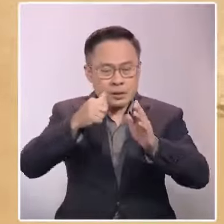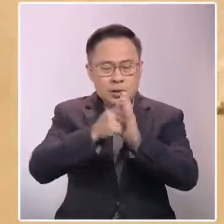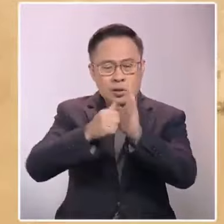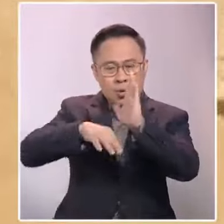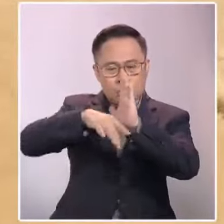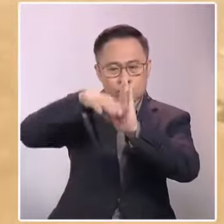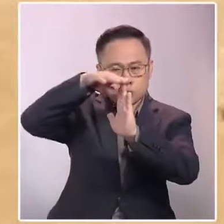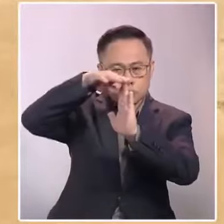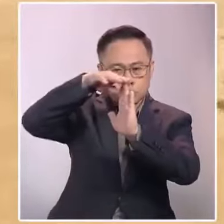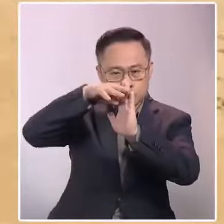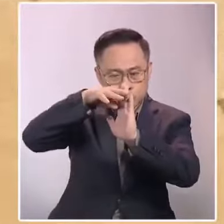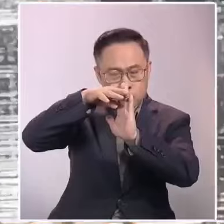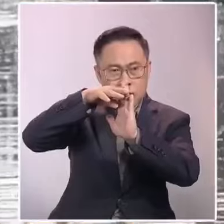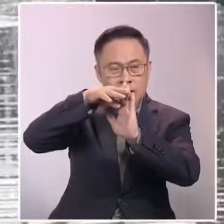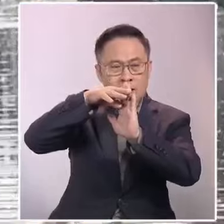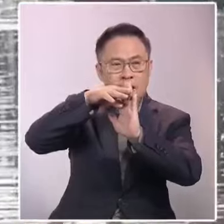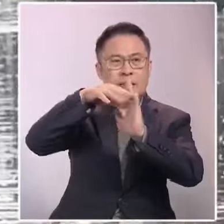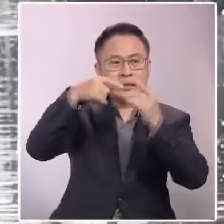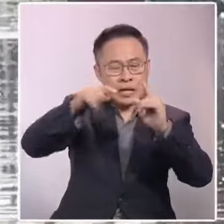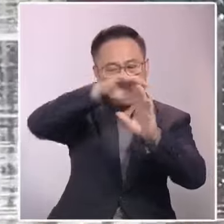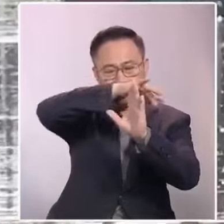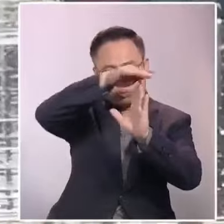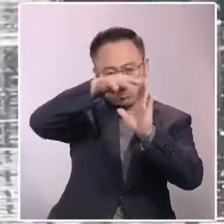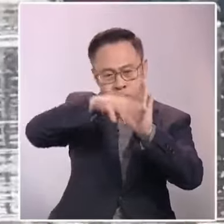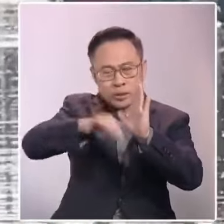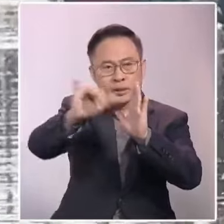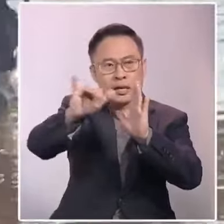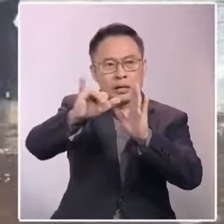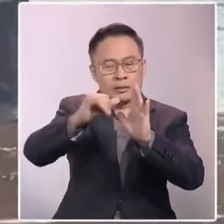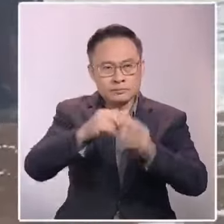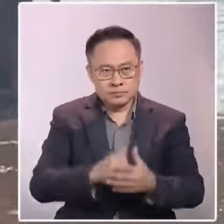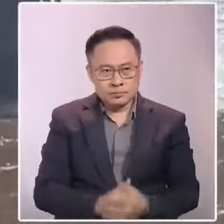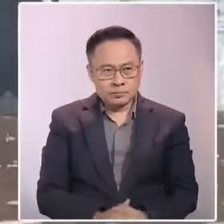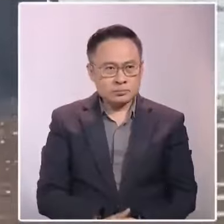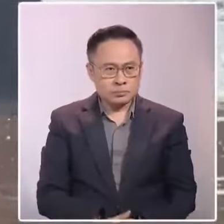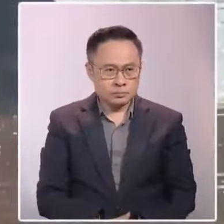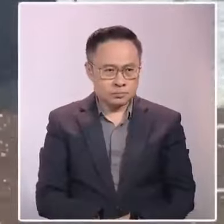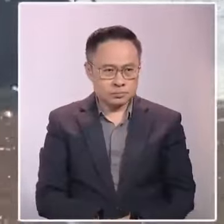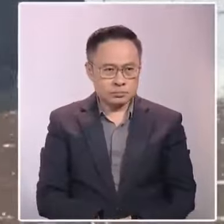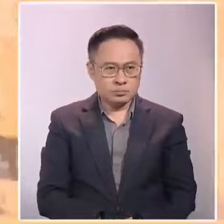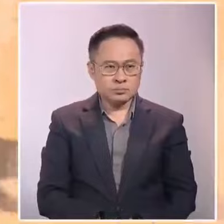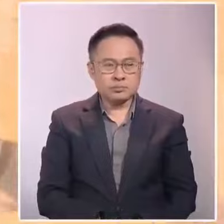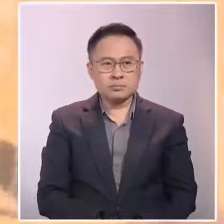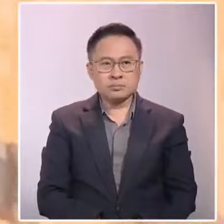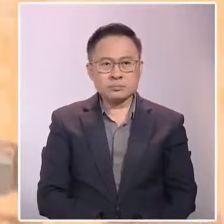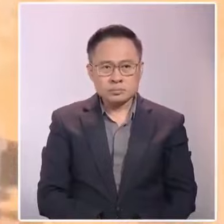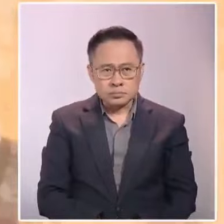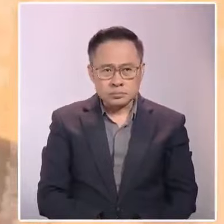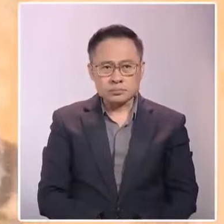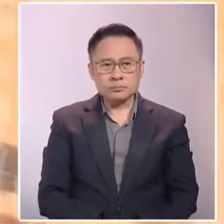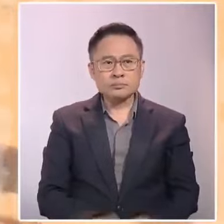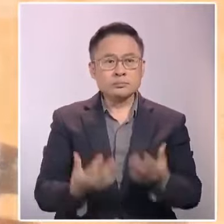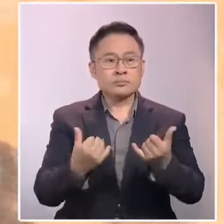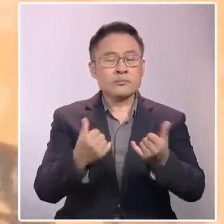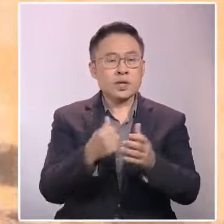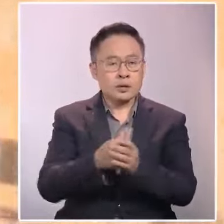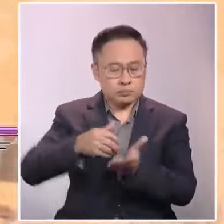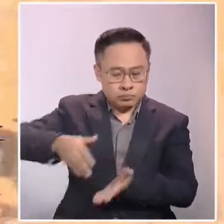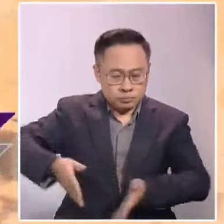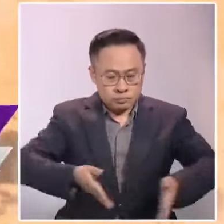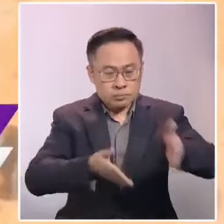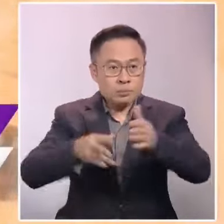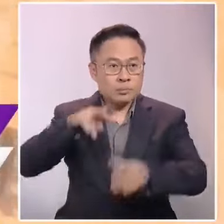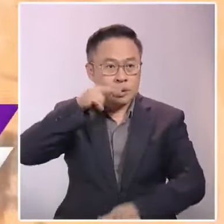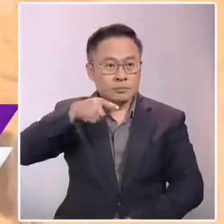ที่ก็ต้องเร่งอพยพผู้คนที่ติดค้างในพื้นที่น้ำท่วมทั่วเมืองครับครับระดับน้ำในลำน้ำปิงที่ไหลผ่าน